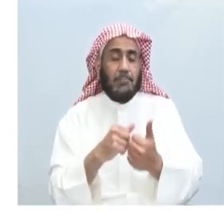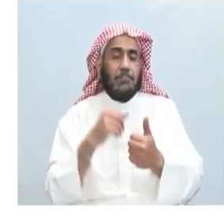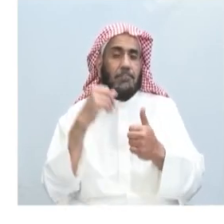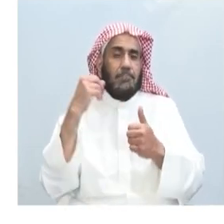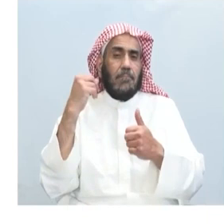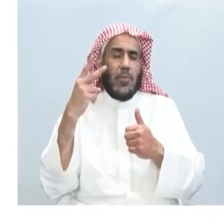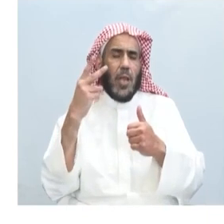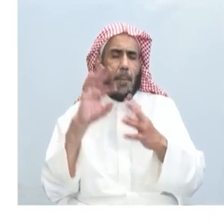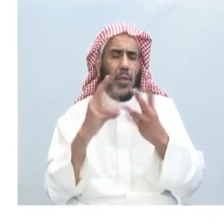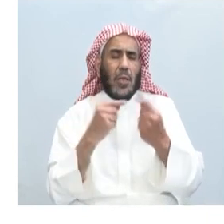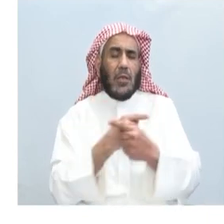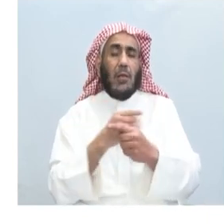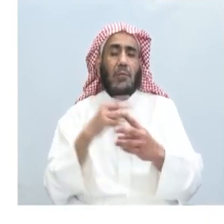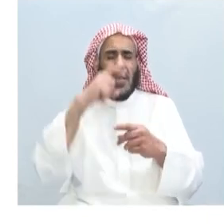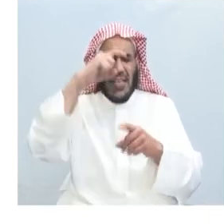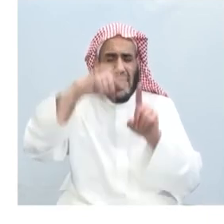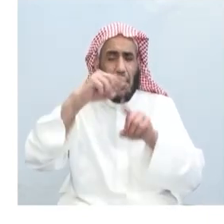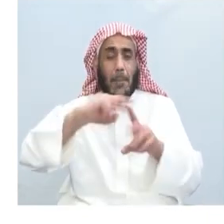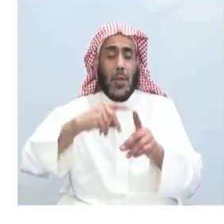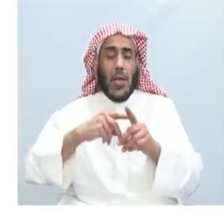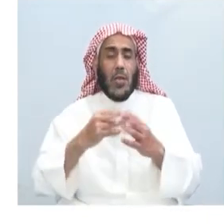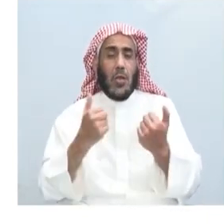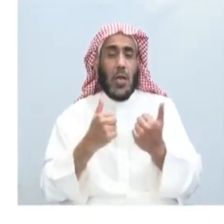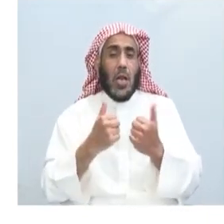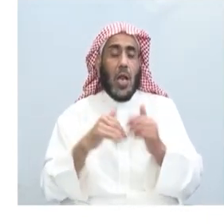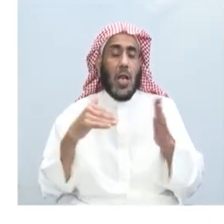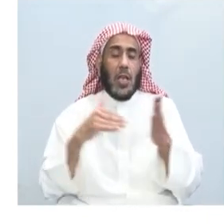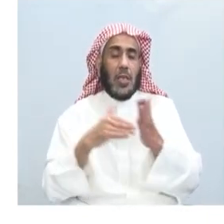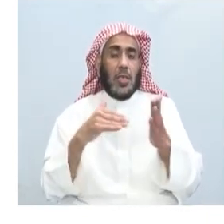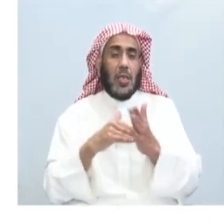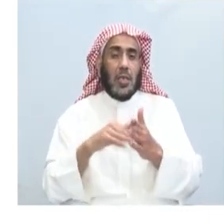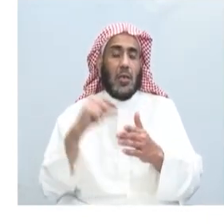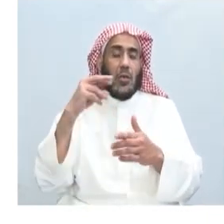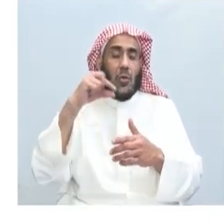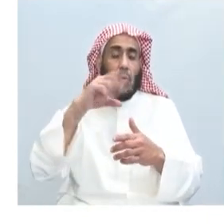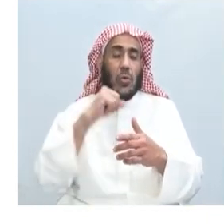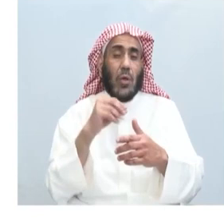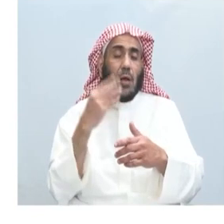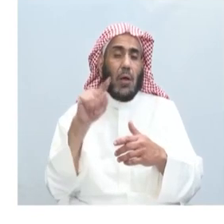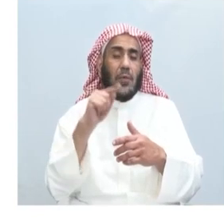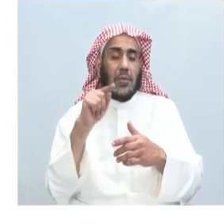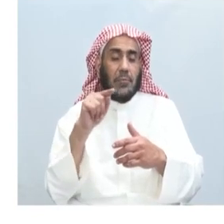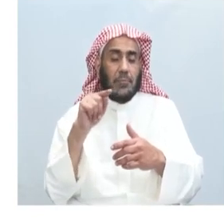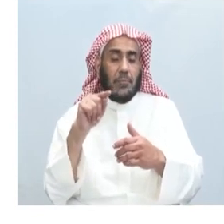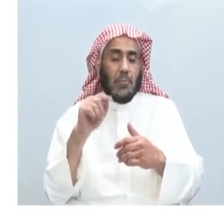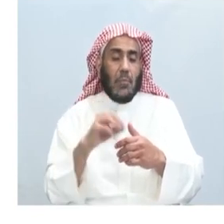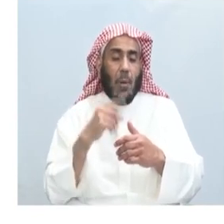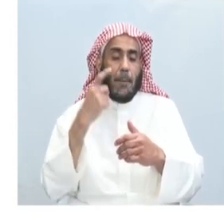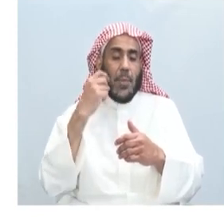وهو مقدار التغير في درجه الحراره بعد ذلك ستعطيني الناتج النهائي وهي الكيو تساوي 4 فاص